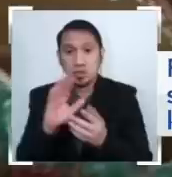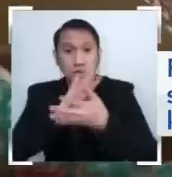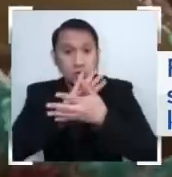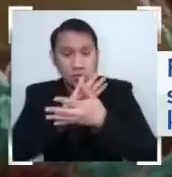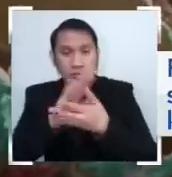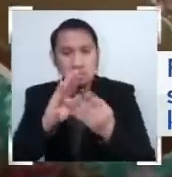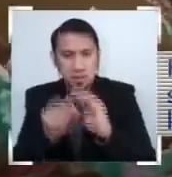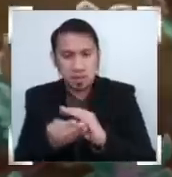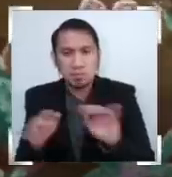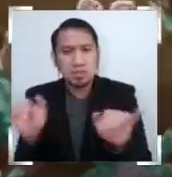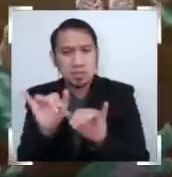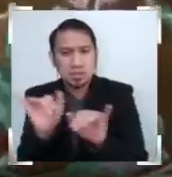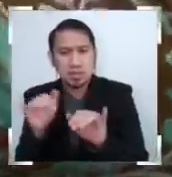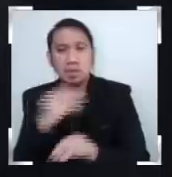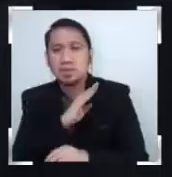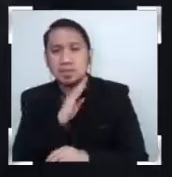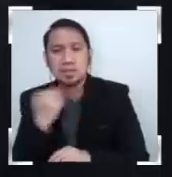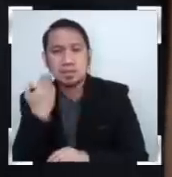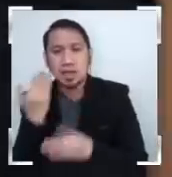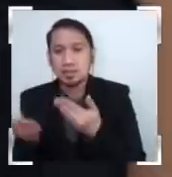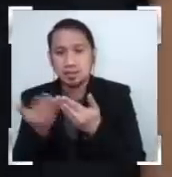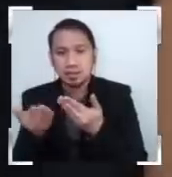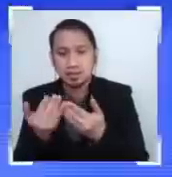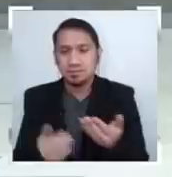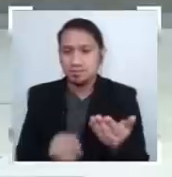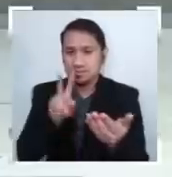flu. Ako si Ivan Mayrina, ang inyong saksi.